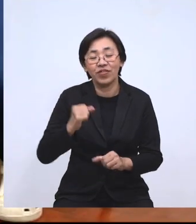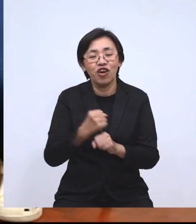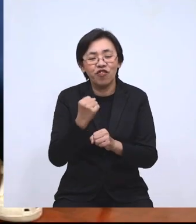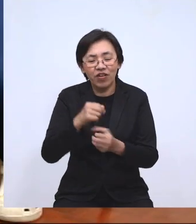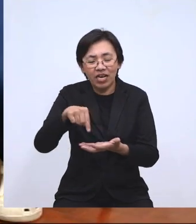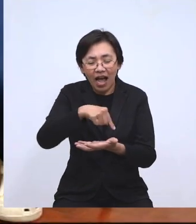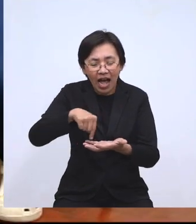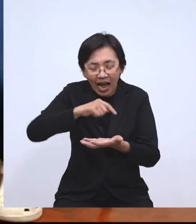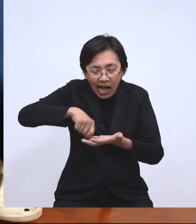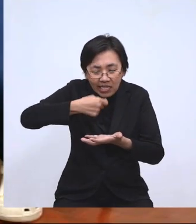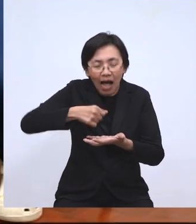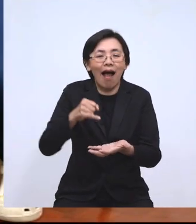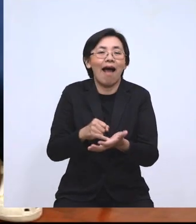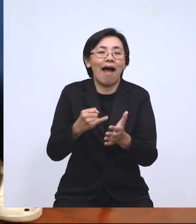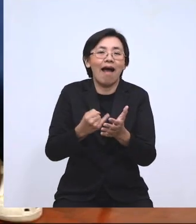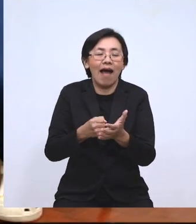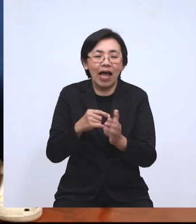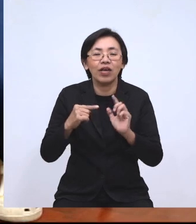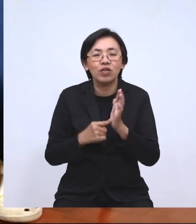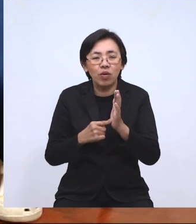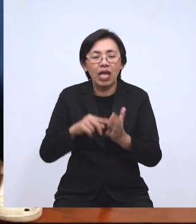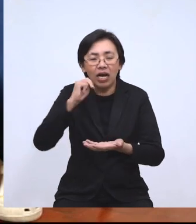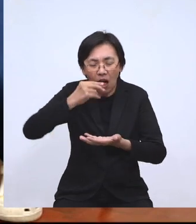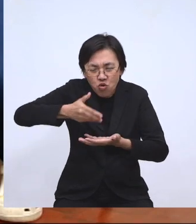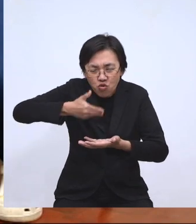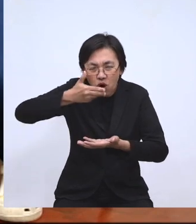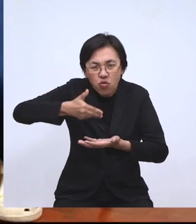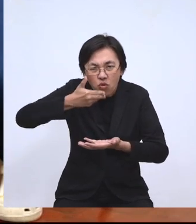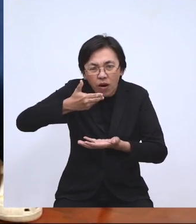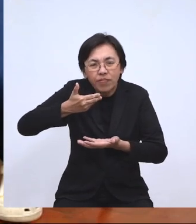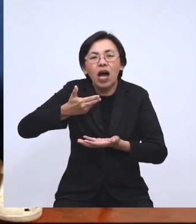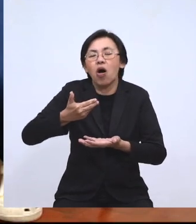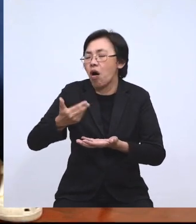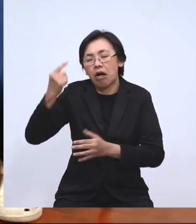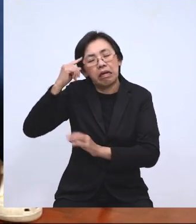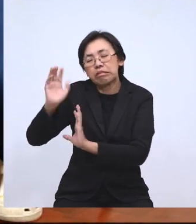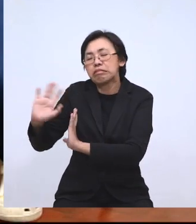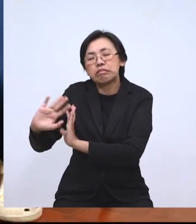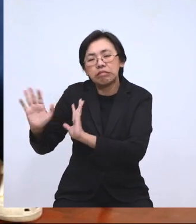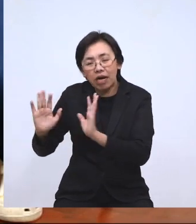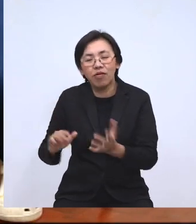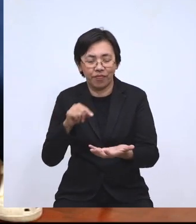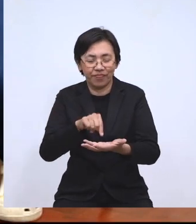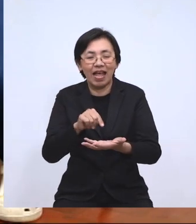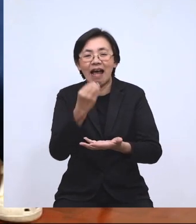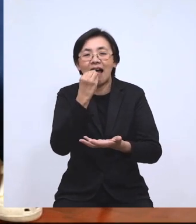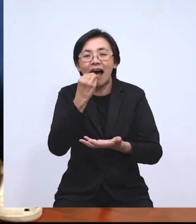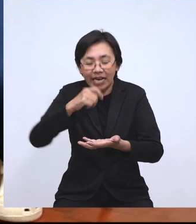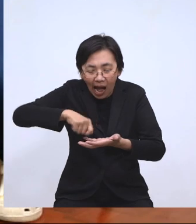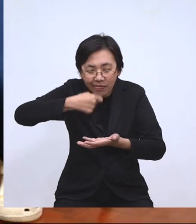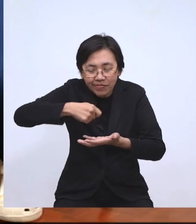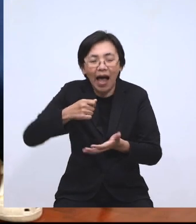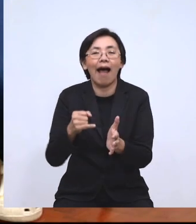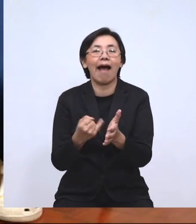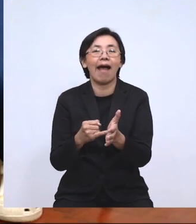เราจะฝึกจากสิ่งอาหารที่มันตักง่ายก่อนหรือว่าพวกน้ำซุปเกี๊ยวน้ำอย่างเงี้ยค่ะเลิกคิดในช่วงแรกเราก็จะใช้เป็นแบบเ